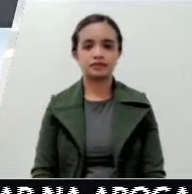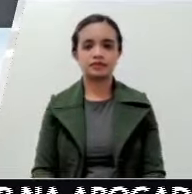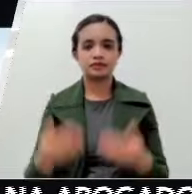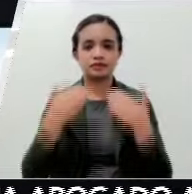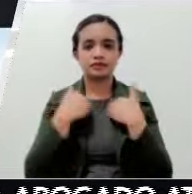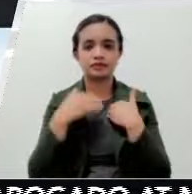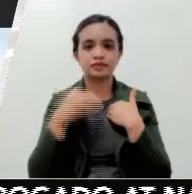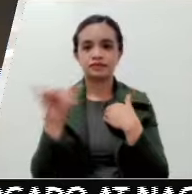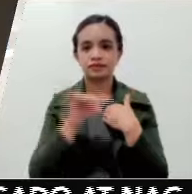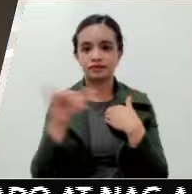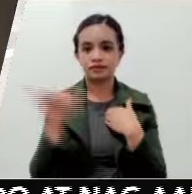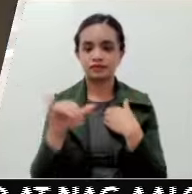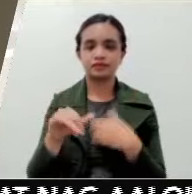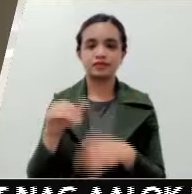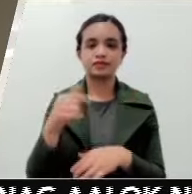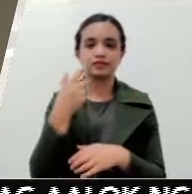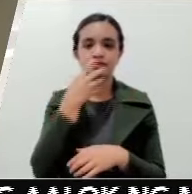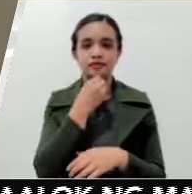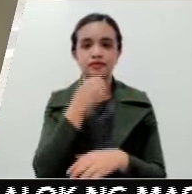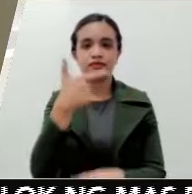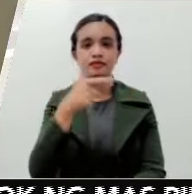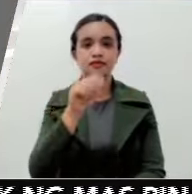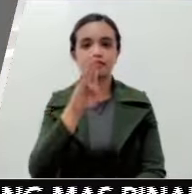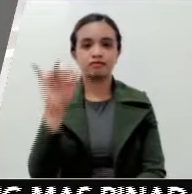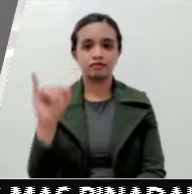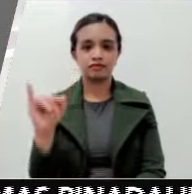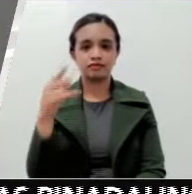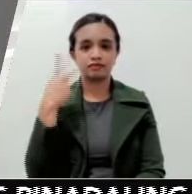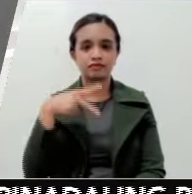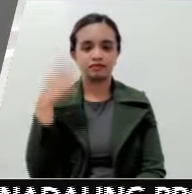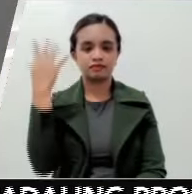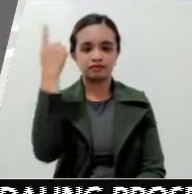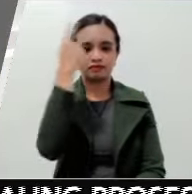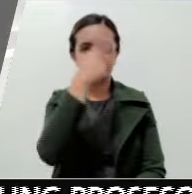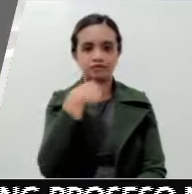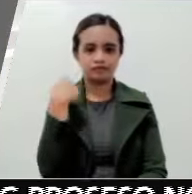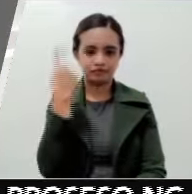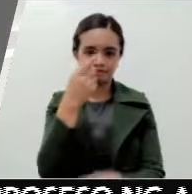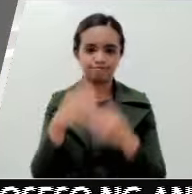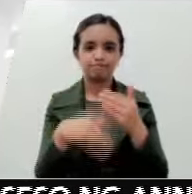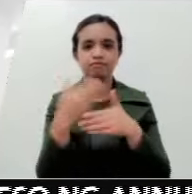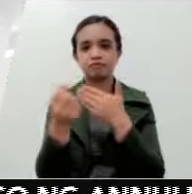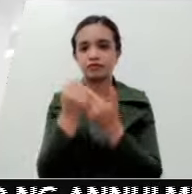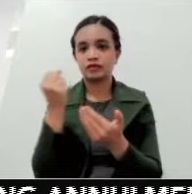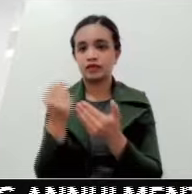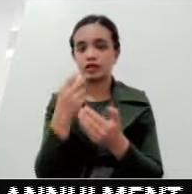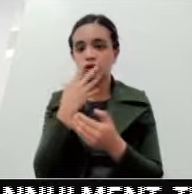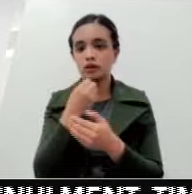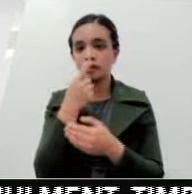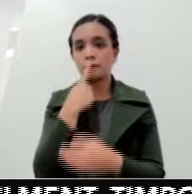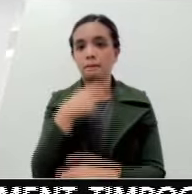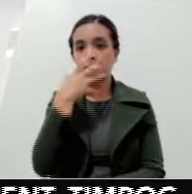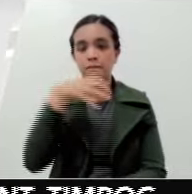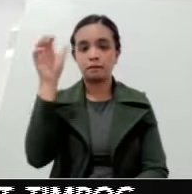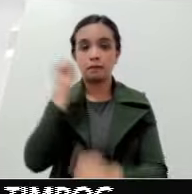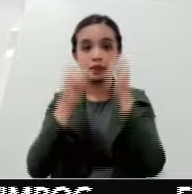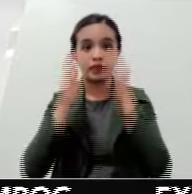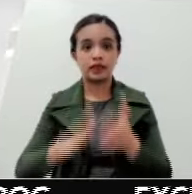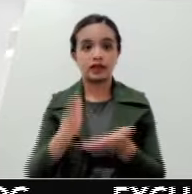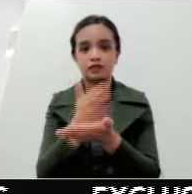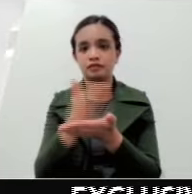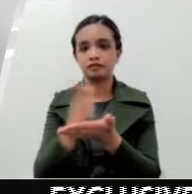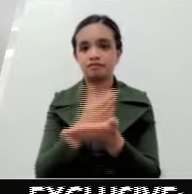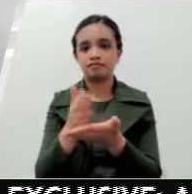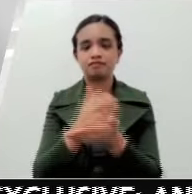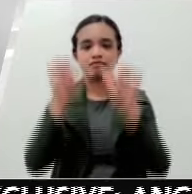Gabby showcasing her very sophisticated look. Si Pulang Araw star Barbie Forteza nagbahagi rin ang ilang photos in black